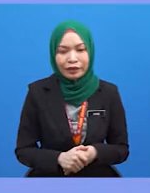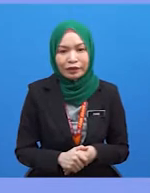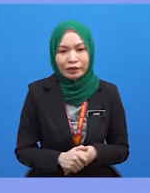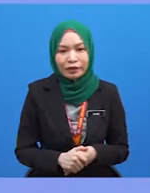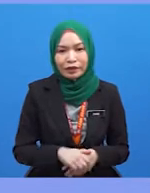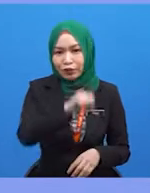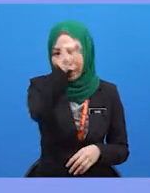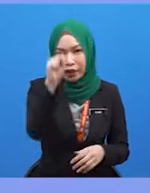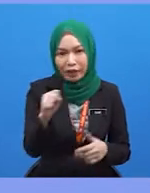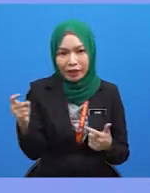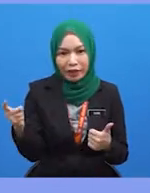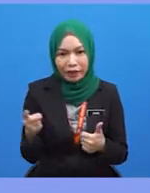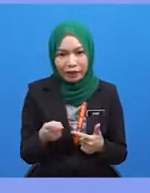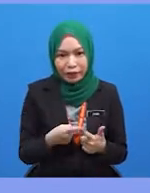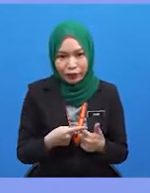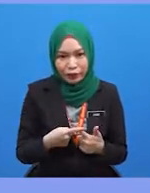Soalan kedua,